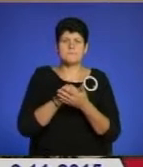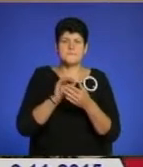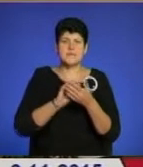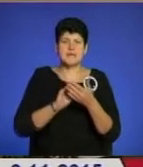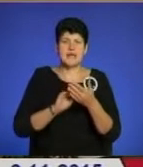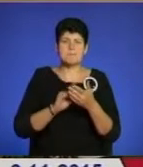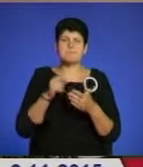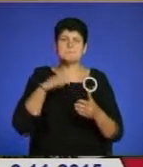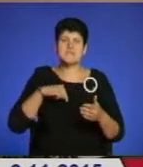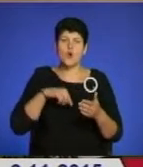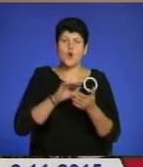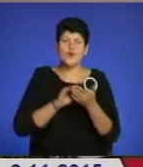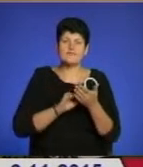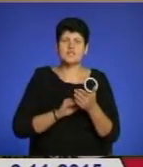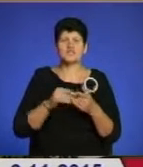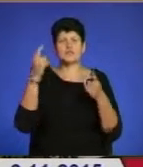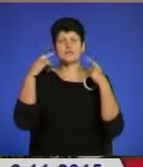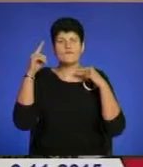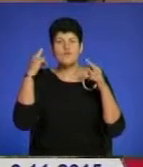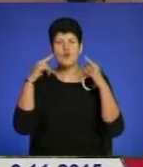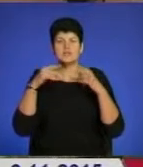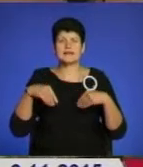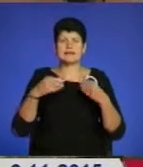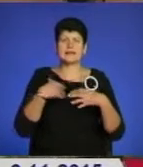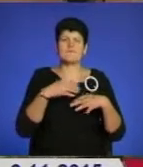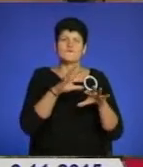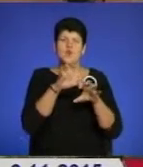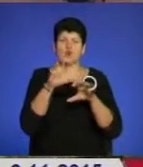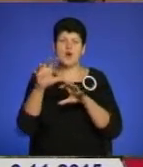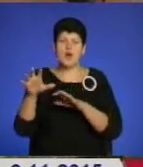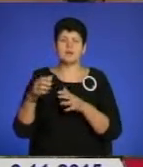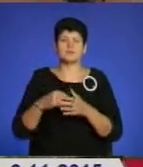матеріалів біографічних, творчих, надали нам фотографії,